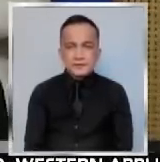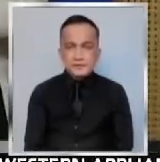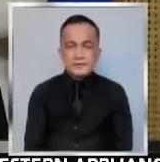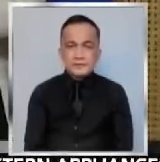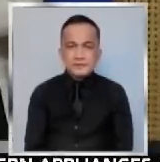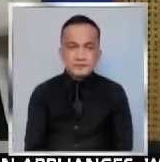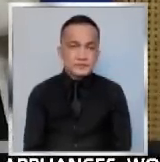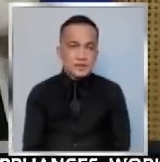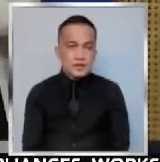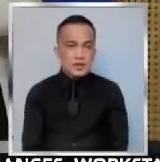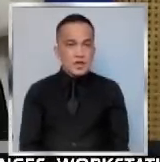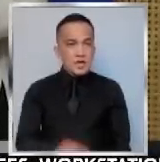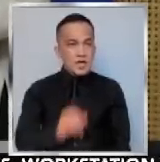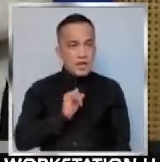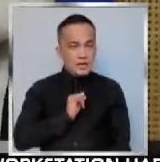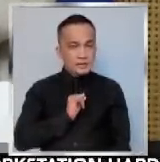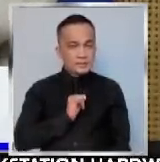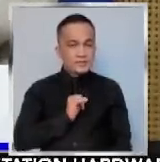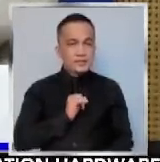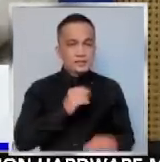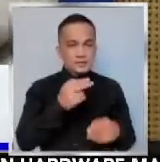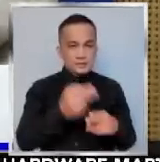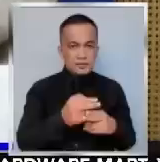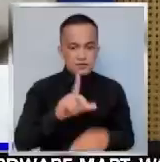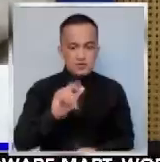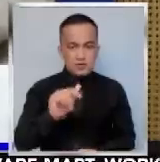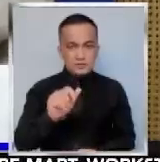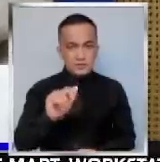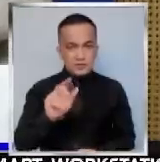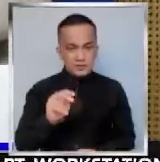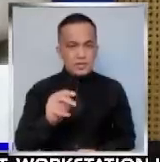I, your name? I, Lucas P. Bersamin.